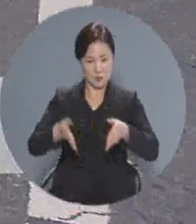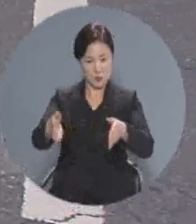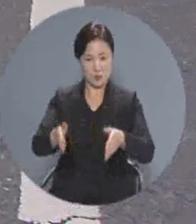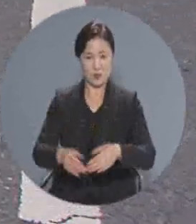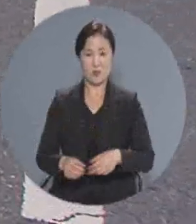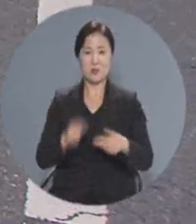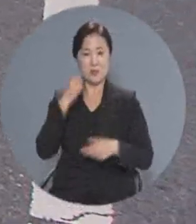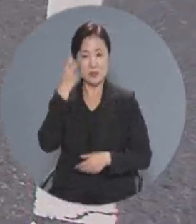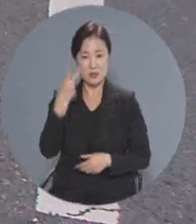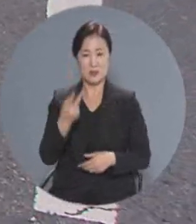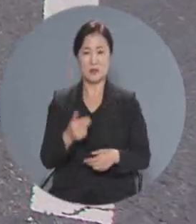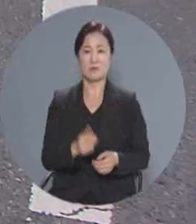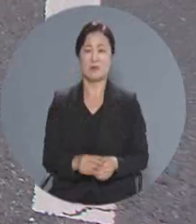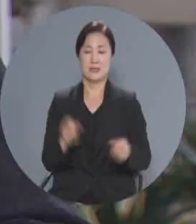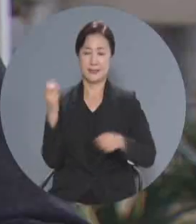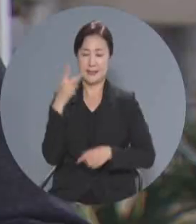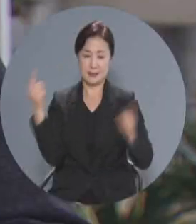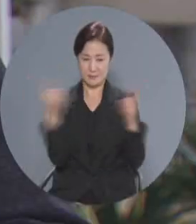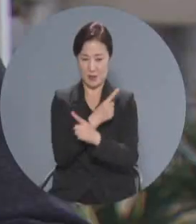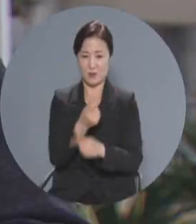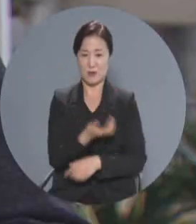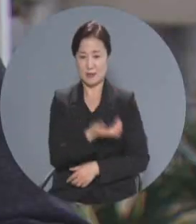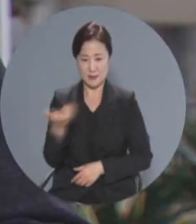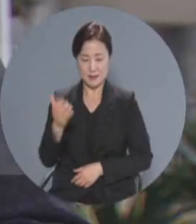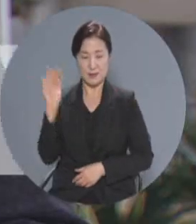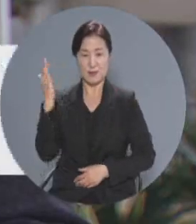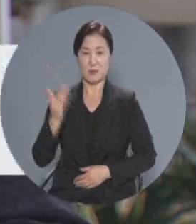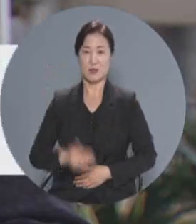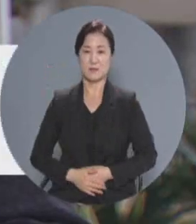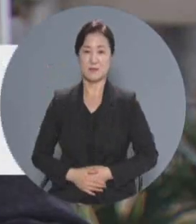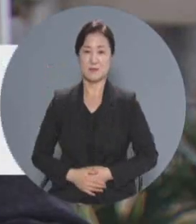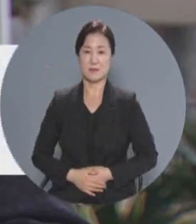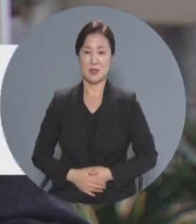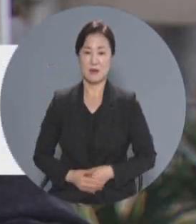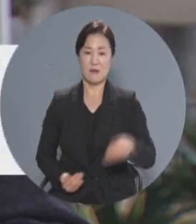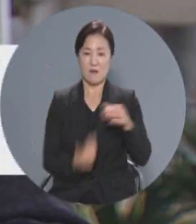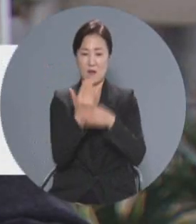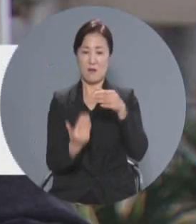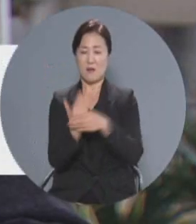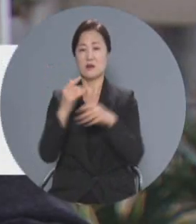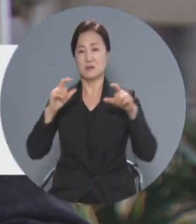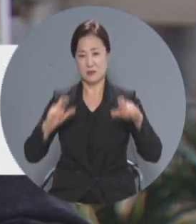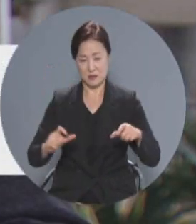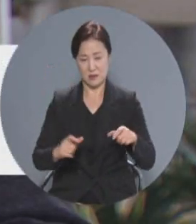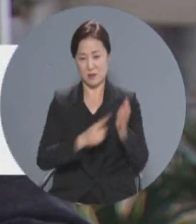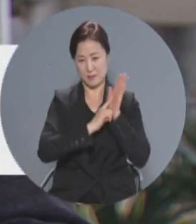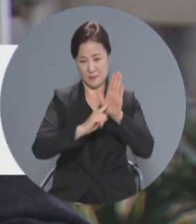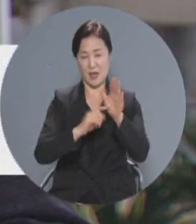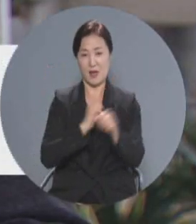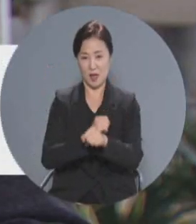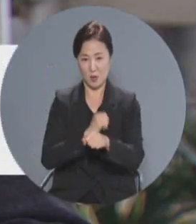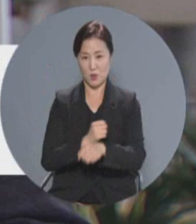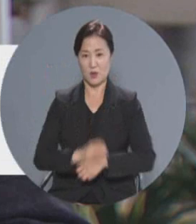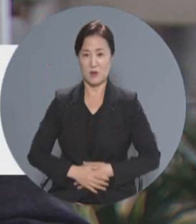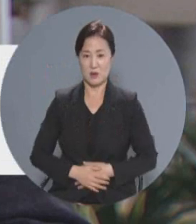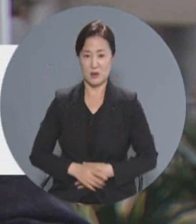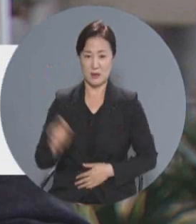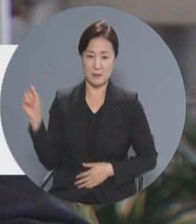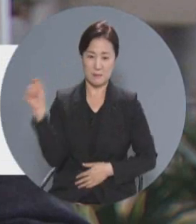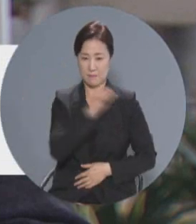자리를 옮겨 설치하기로 했습니다. 사고 다발 지역이다. 그 표지판을 좀 설치를 하고